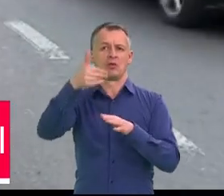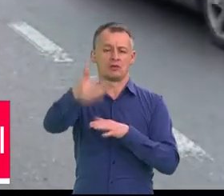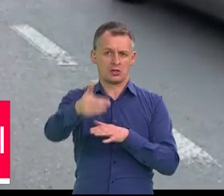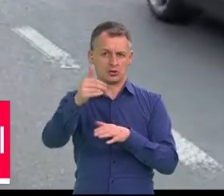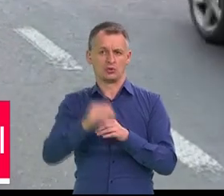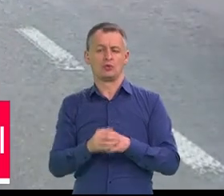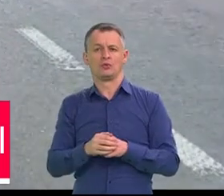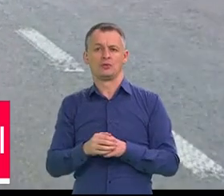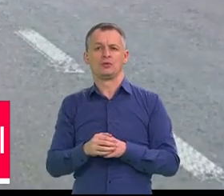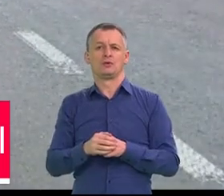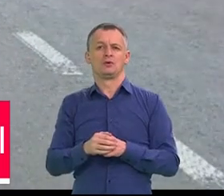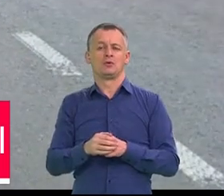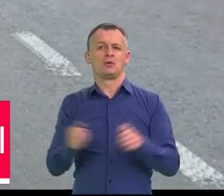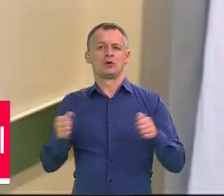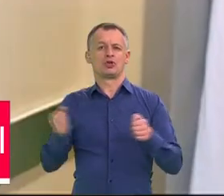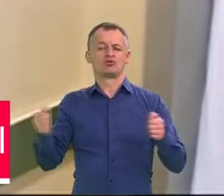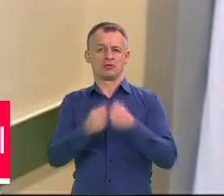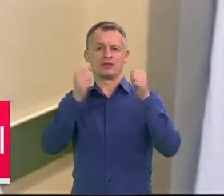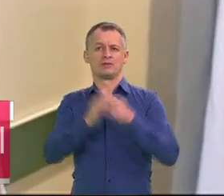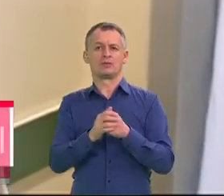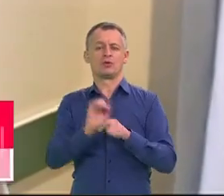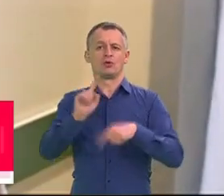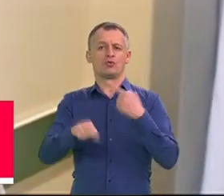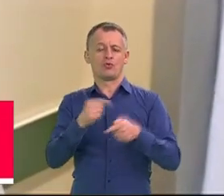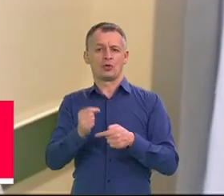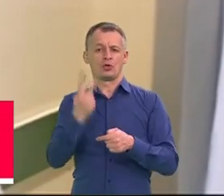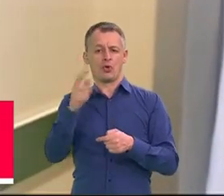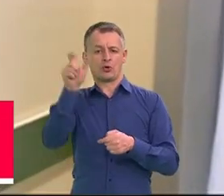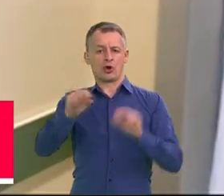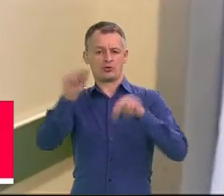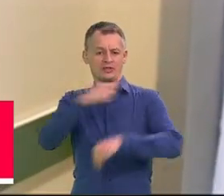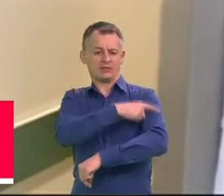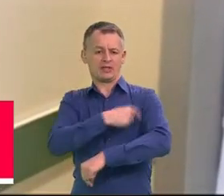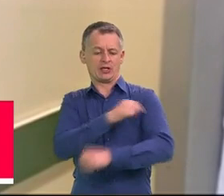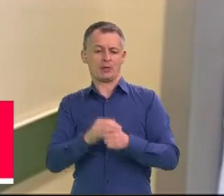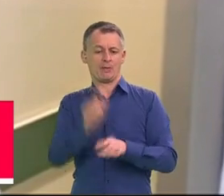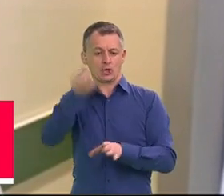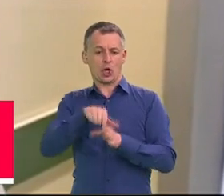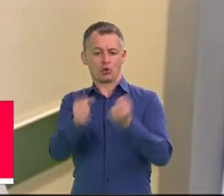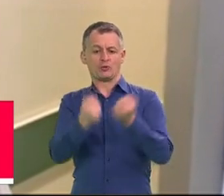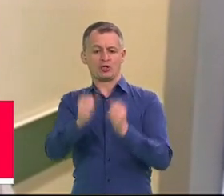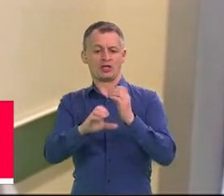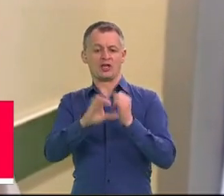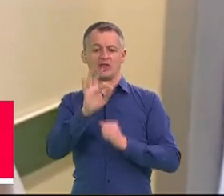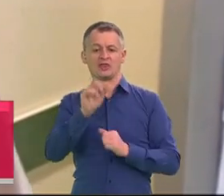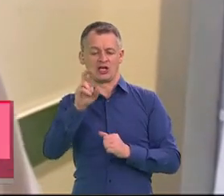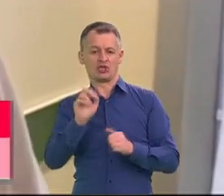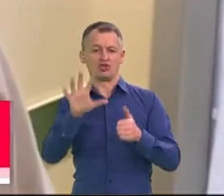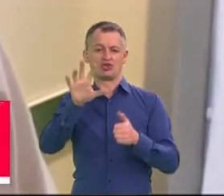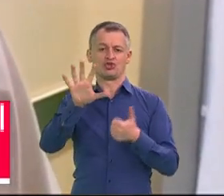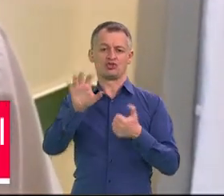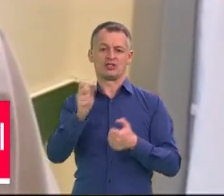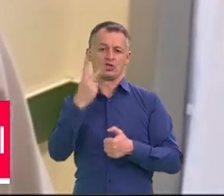impactului, 2 persoane au ajuns la spital. Este vorba despre șoferul tirului, care are 62 de ani, care are un